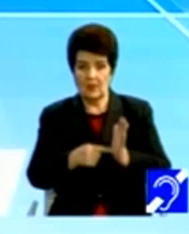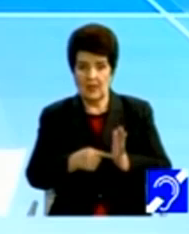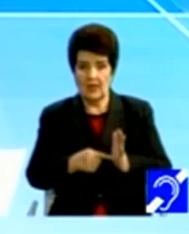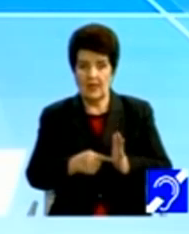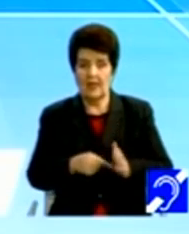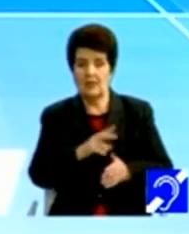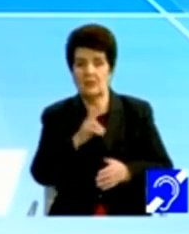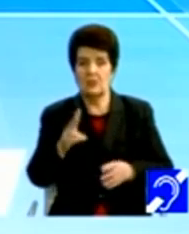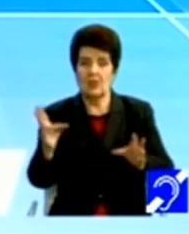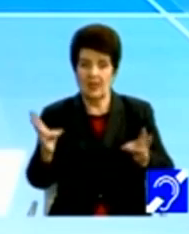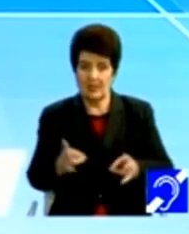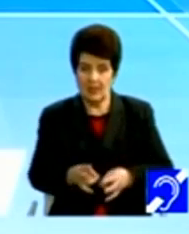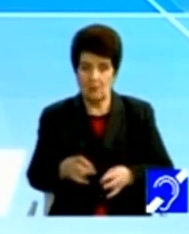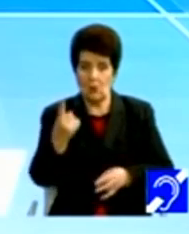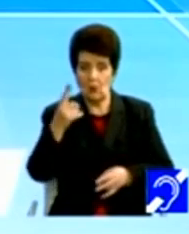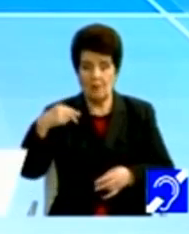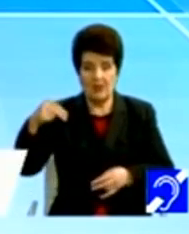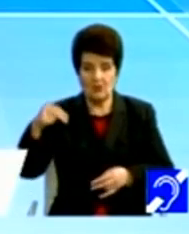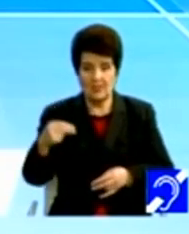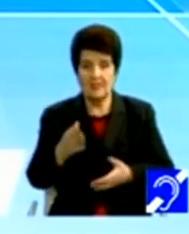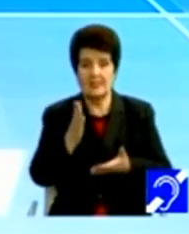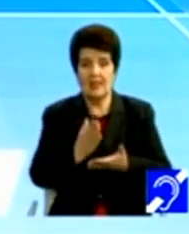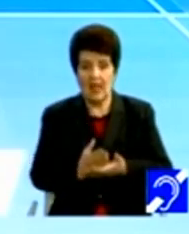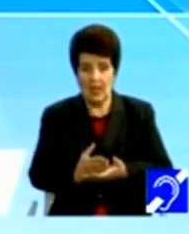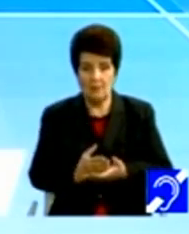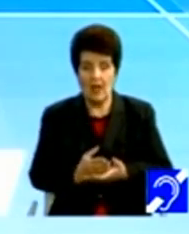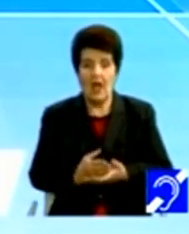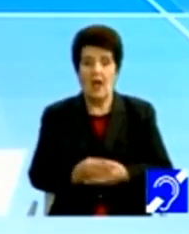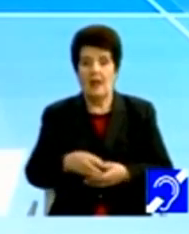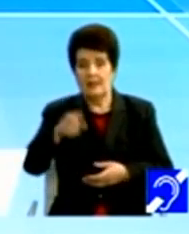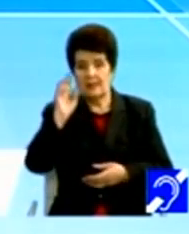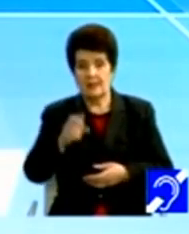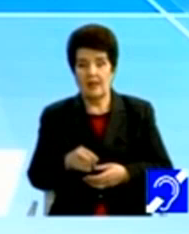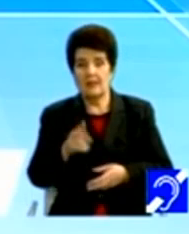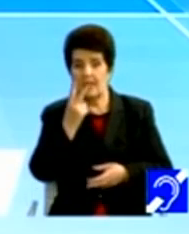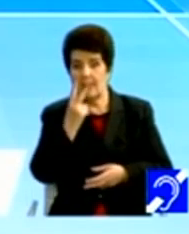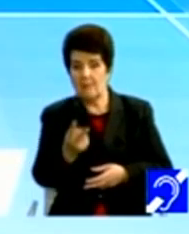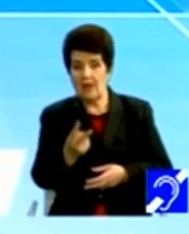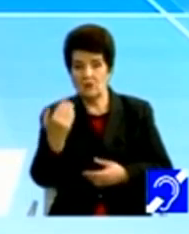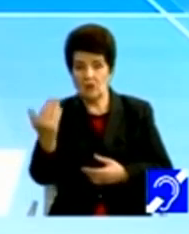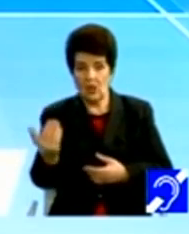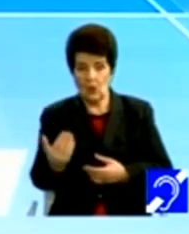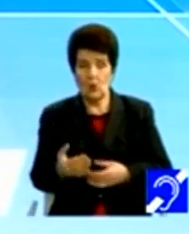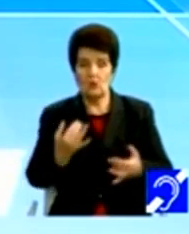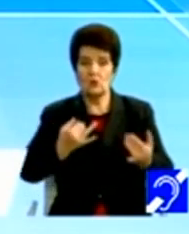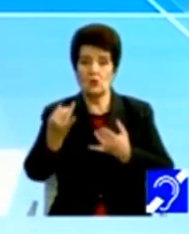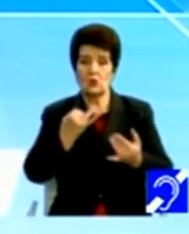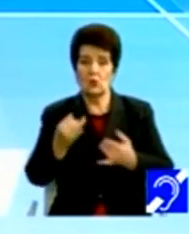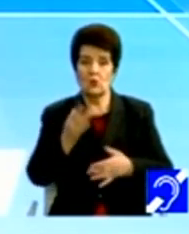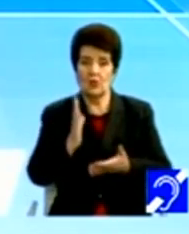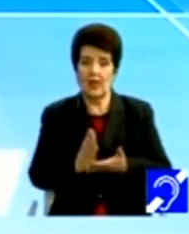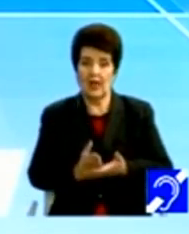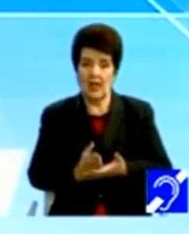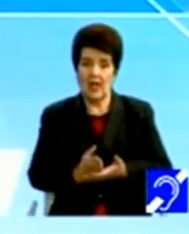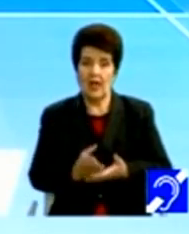cheie pe care trebuie să le aibă un președinte de stat, dincolo de faptul că imaginea lui și discursul pe care îl are trebuie